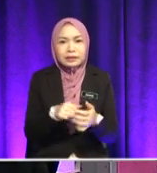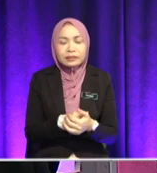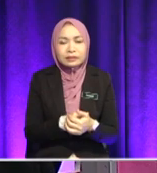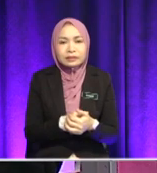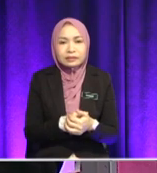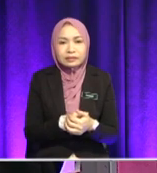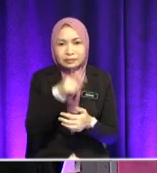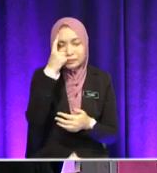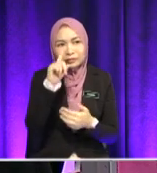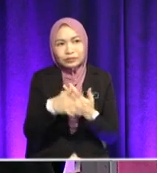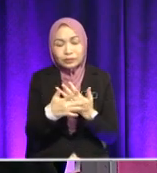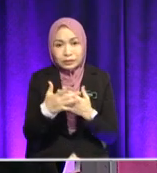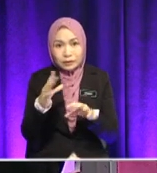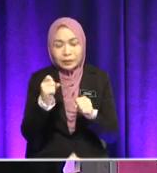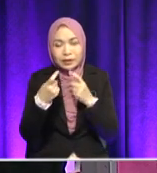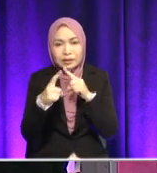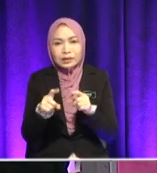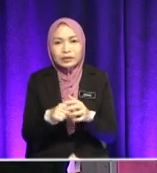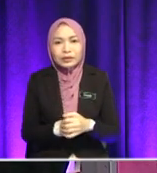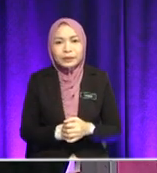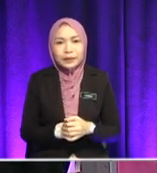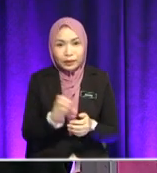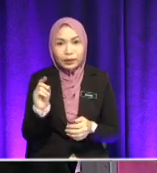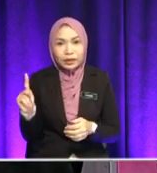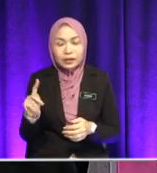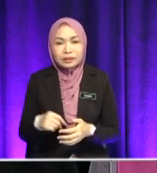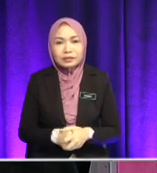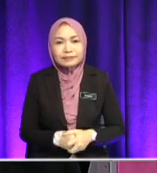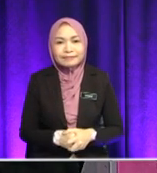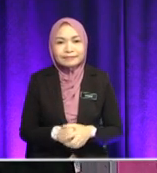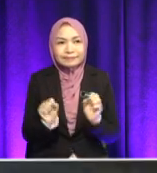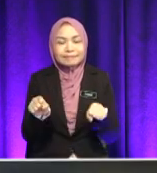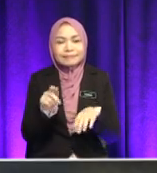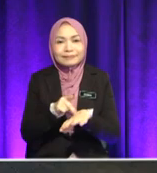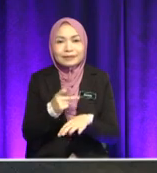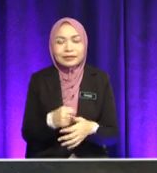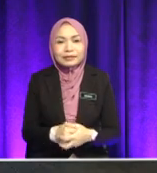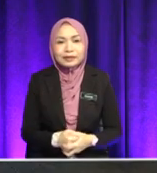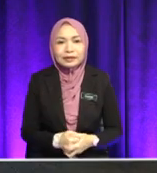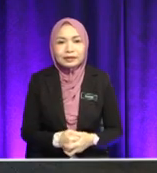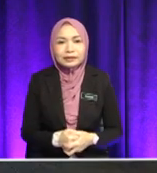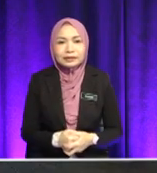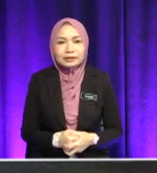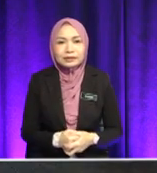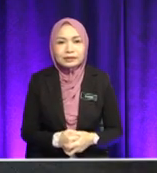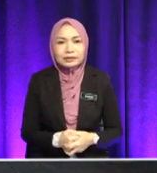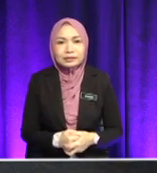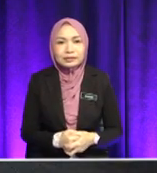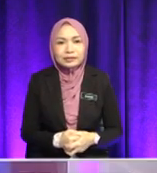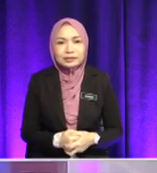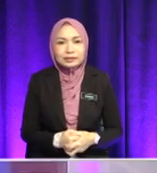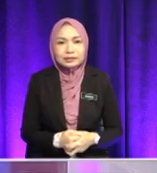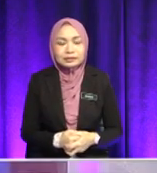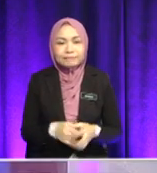akan dapat tiga oke itu yang pertama kamu baik